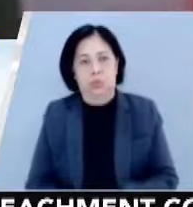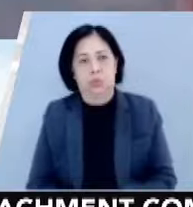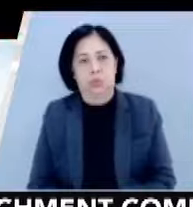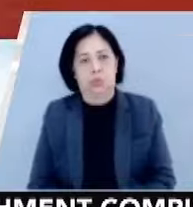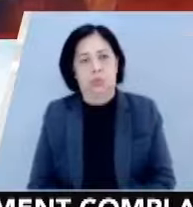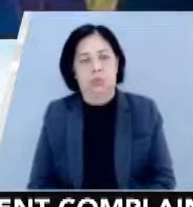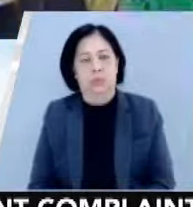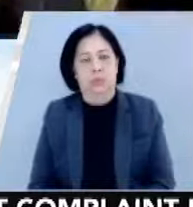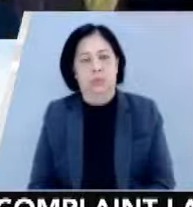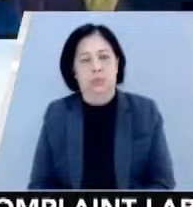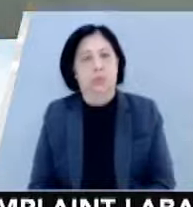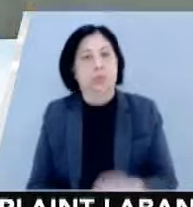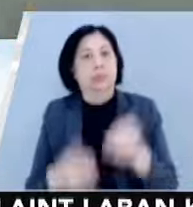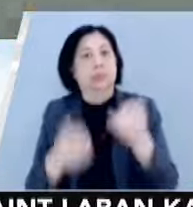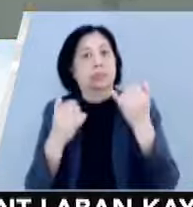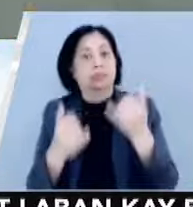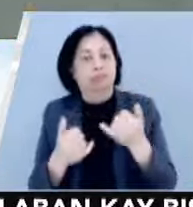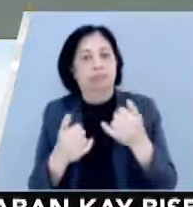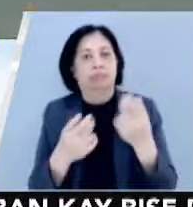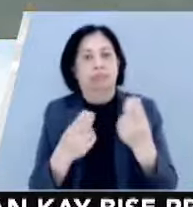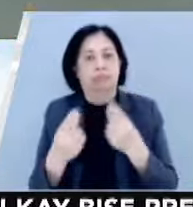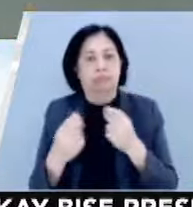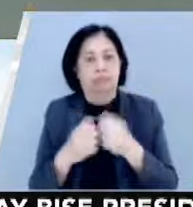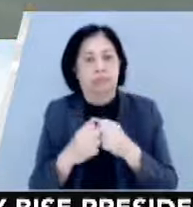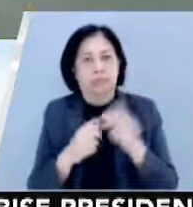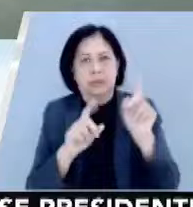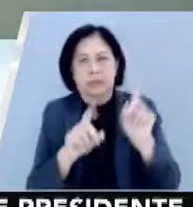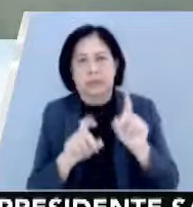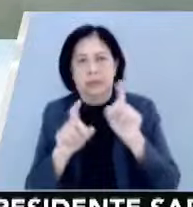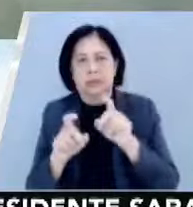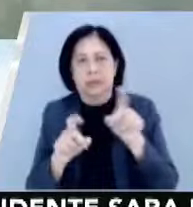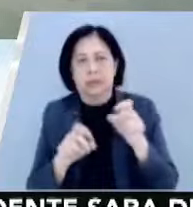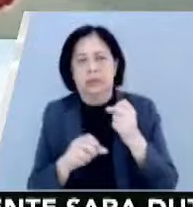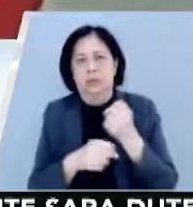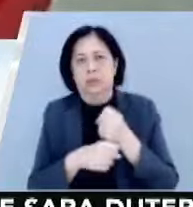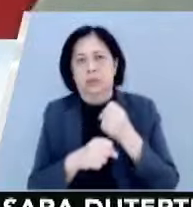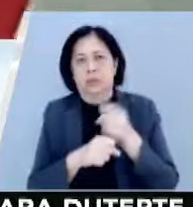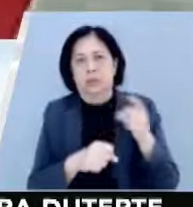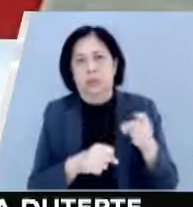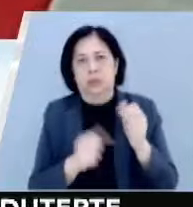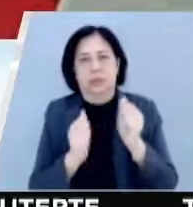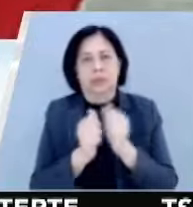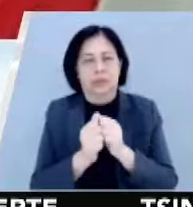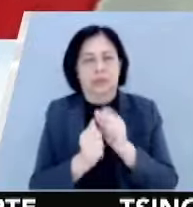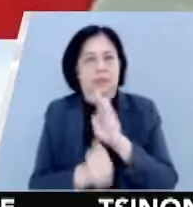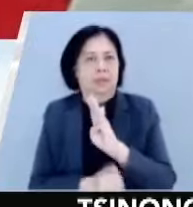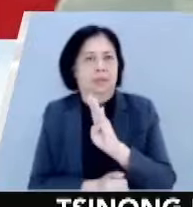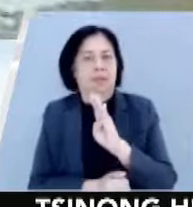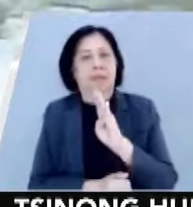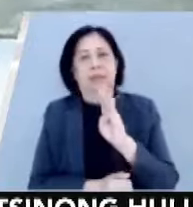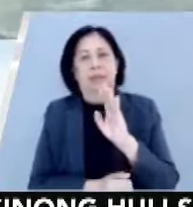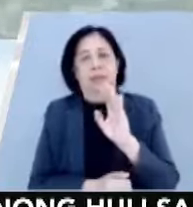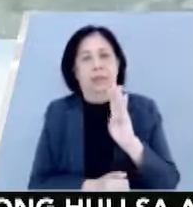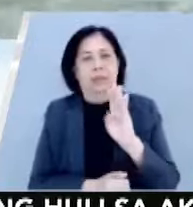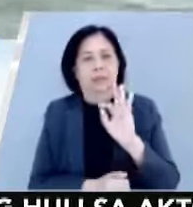Sa ngayon ay nakapagsagawa na ng field testing ang developers kasama ang Bureau of Fire Protection sa Olongapo City.